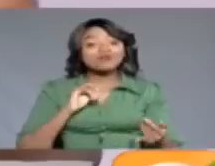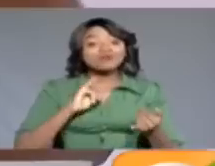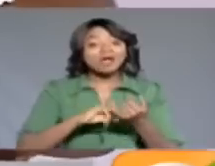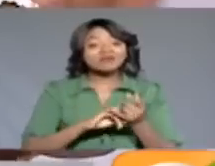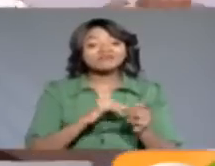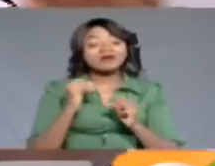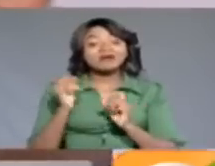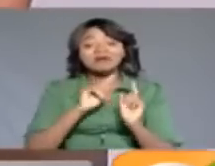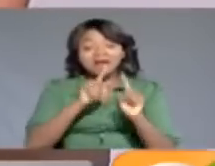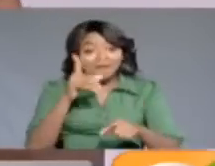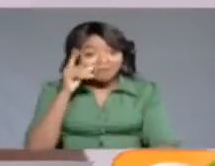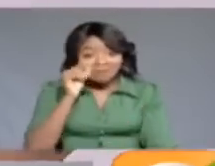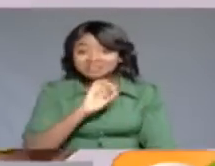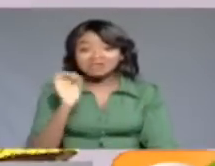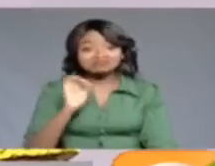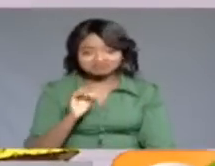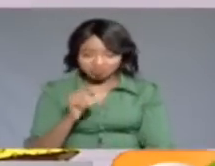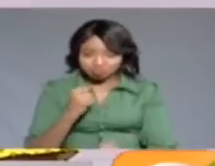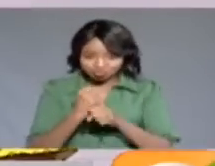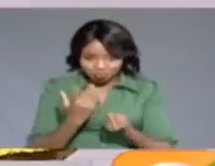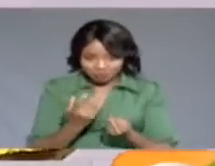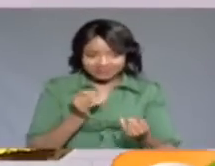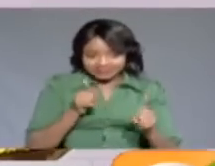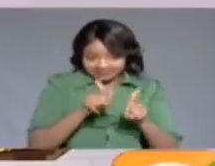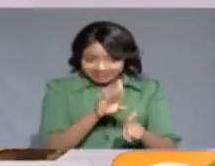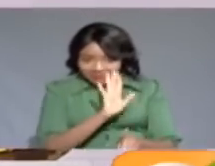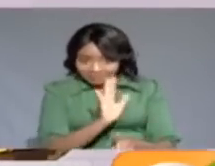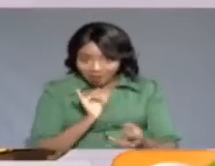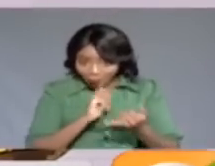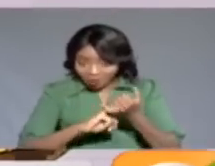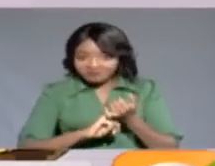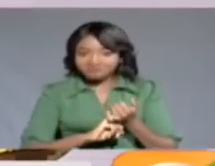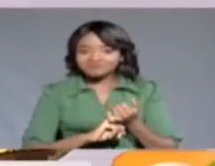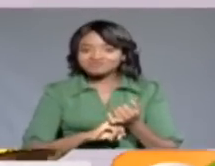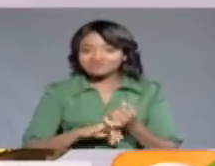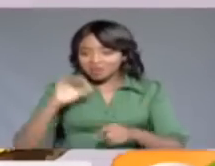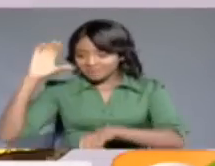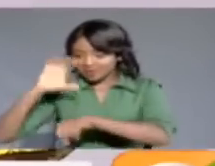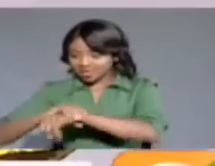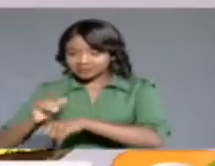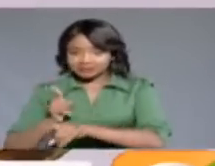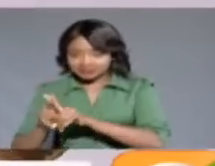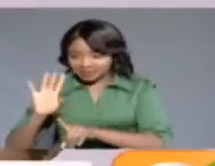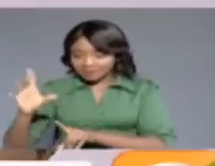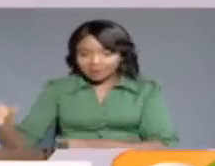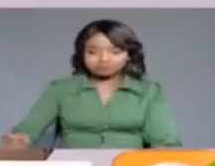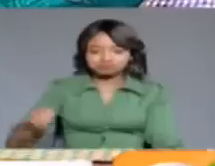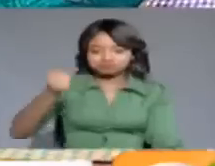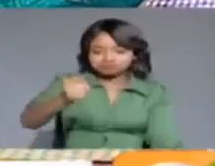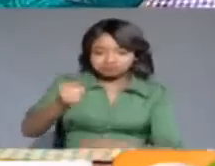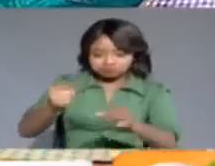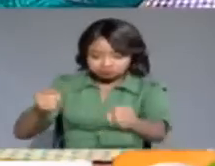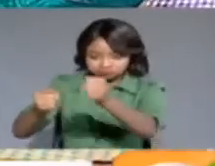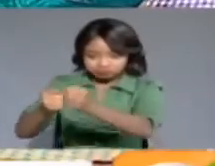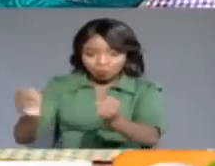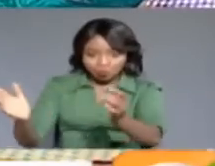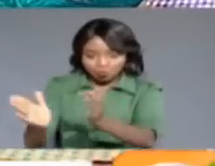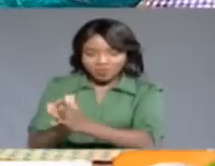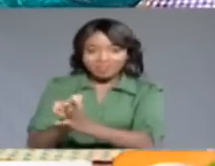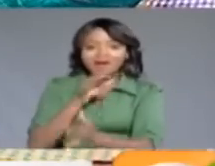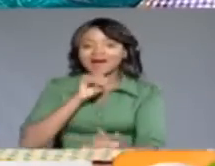Mombasa, amemchukua dadake amemaliza form 4 akampatia yule ambaye ni kama shemegi yake. Akampa